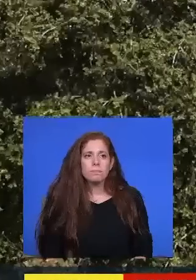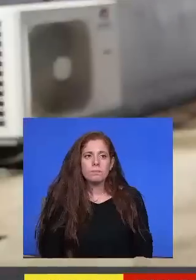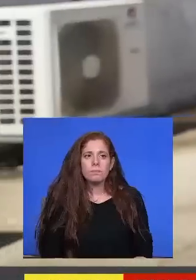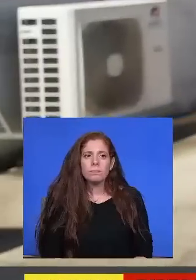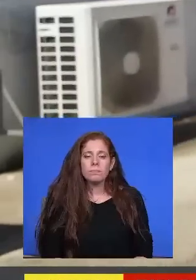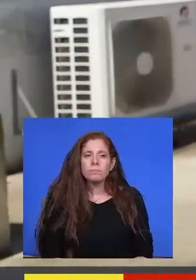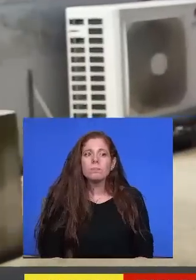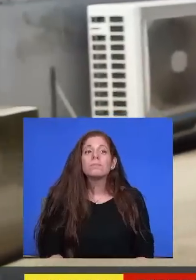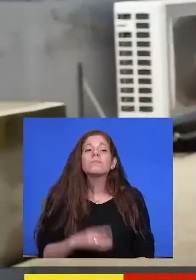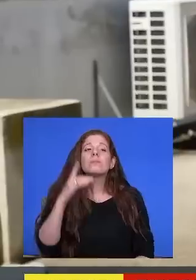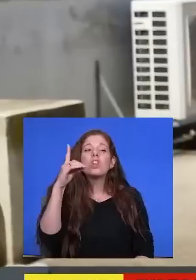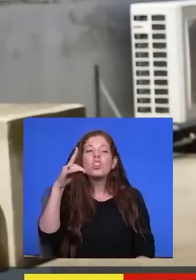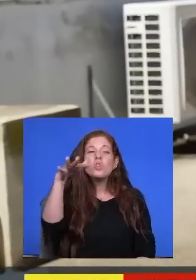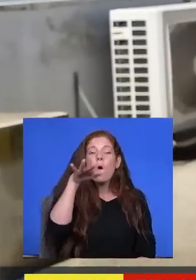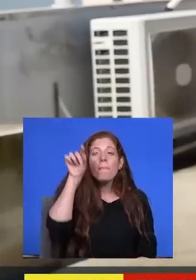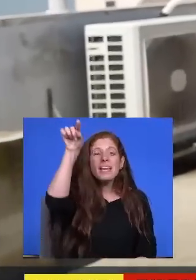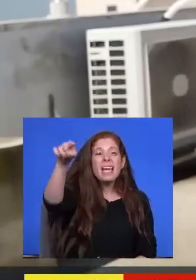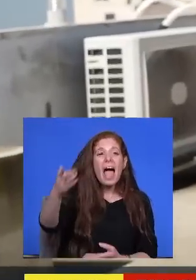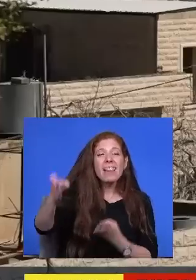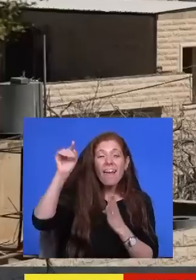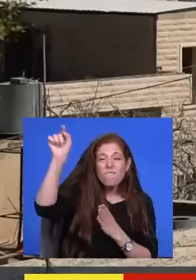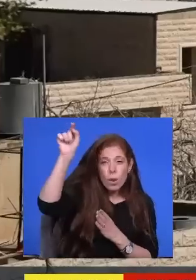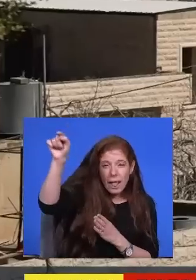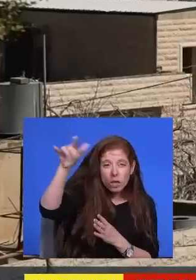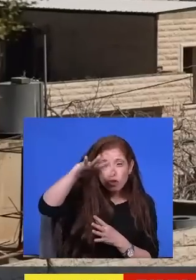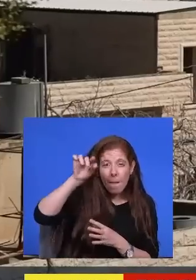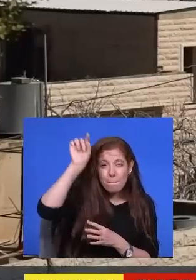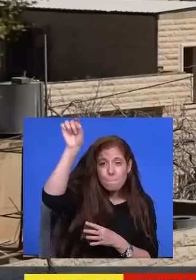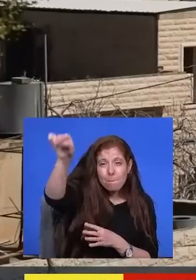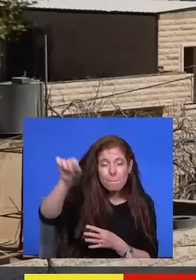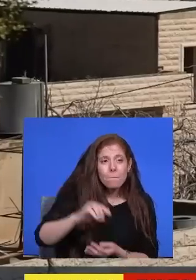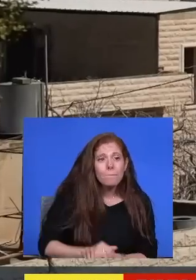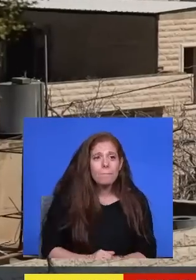هاي دورة بتشوفيها لحد حدود الخليل هيك